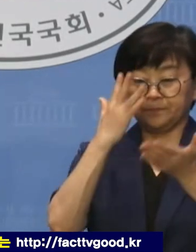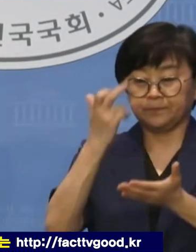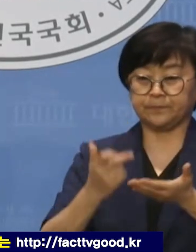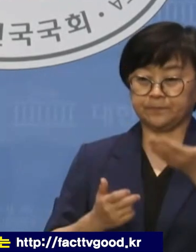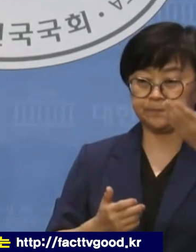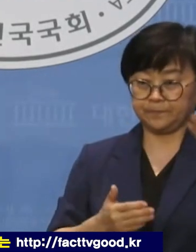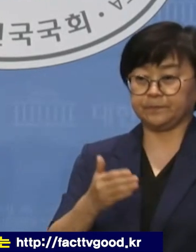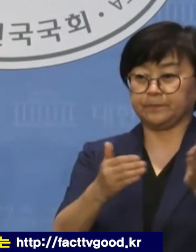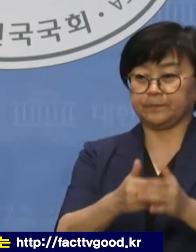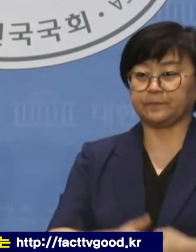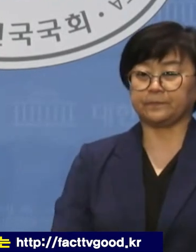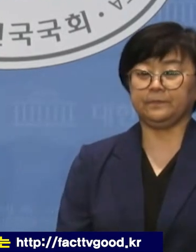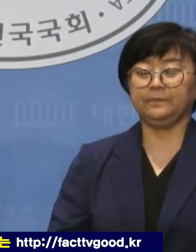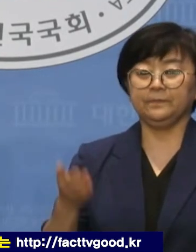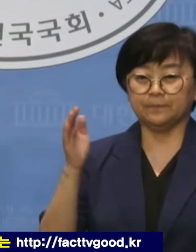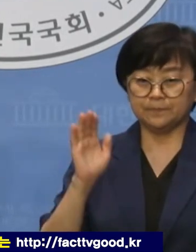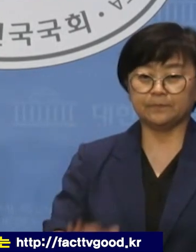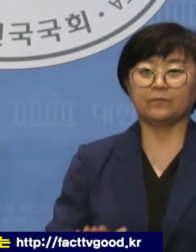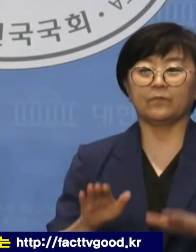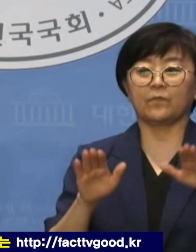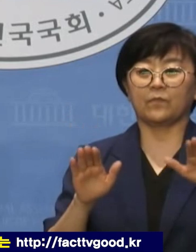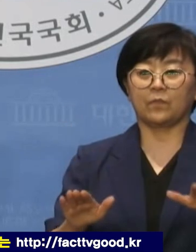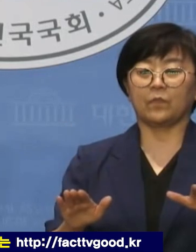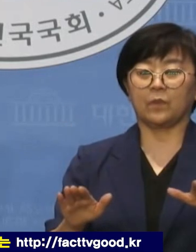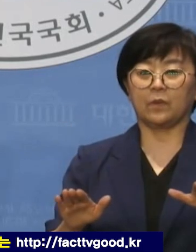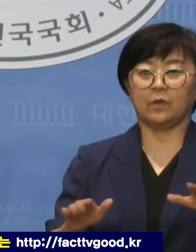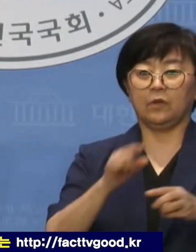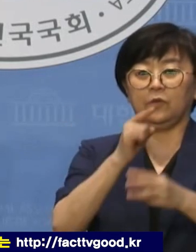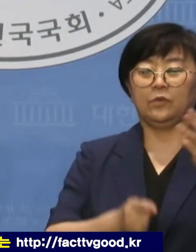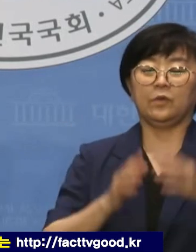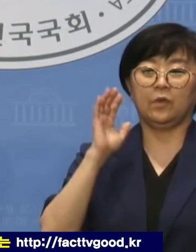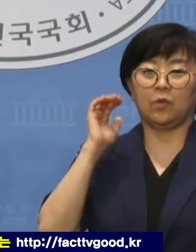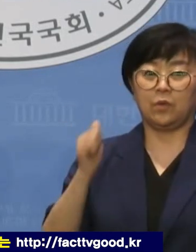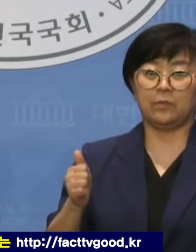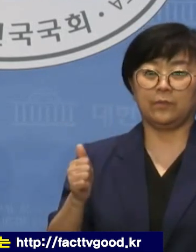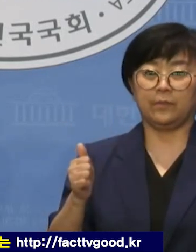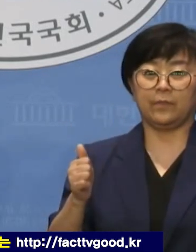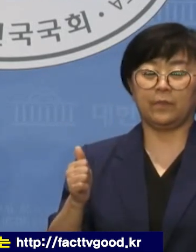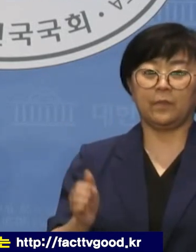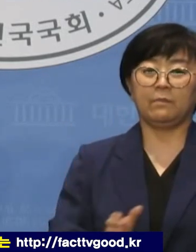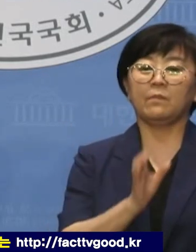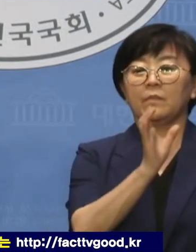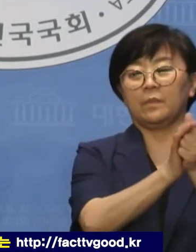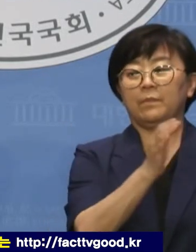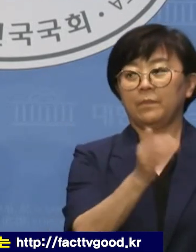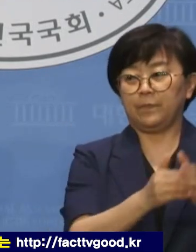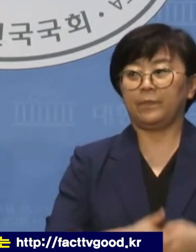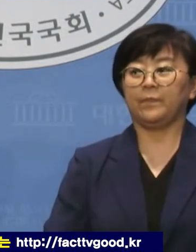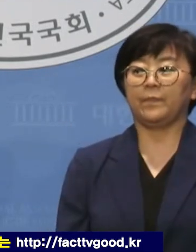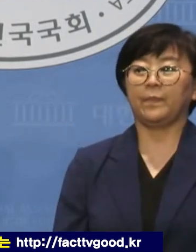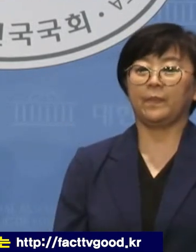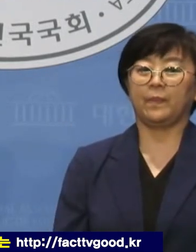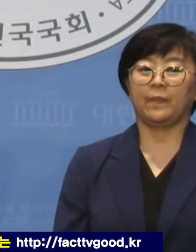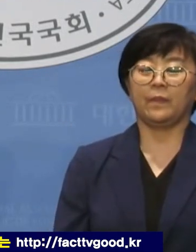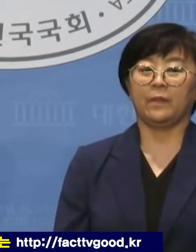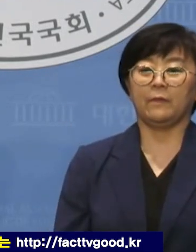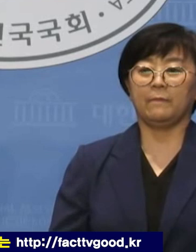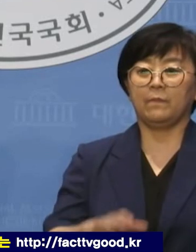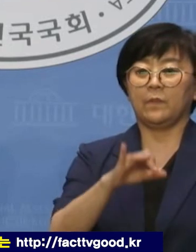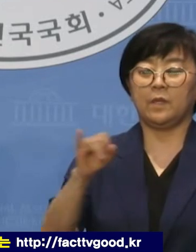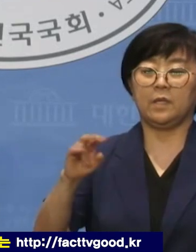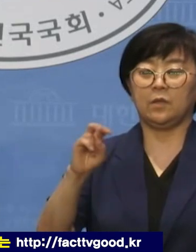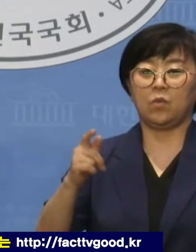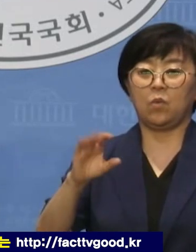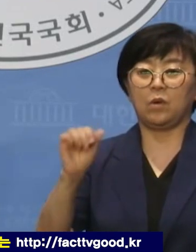용산에 제출했습니다. 그럼에도 불구하고 오늘 윤석열 대통령은 이동관 씨를 임명했습니다. 이동관